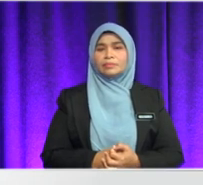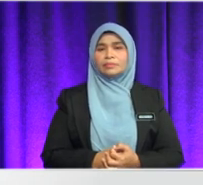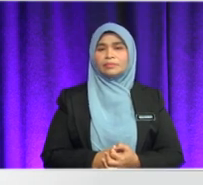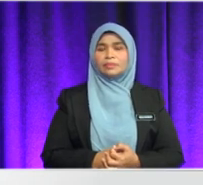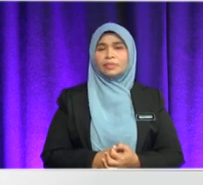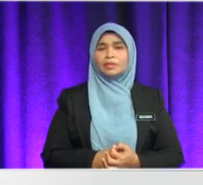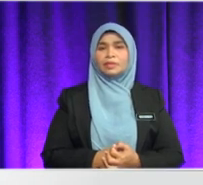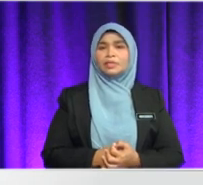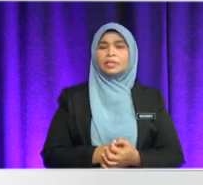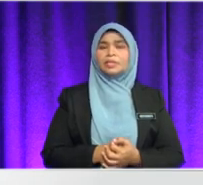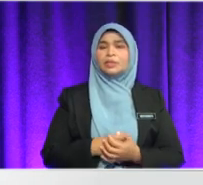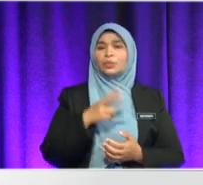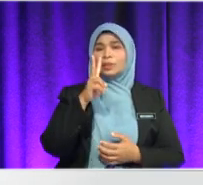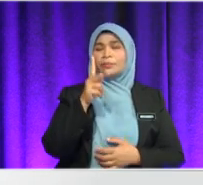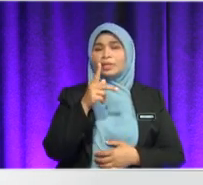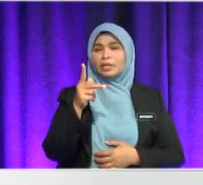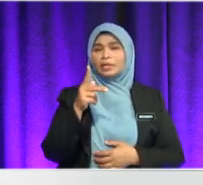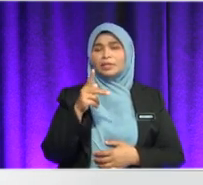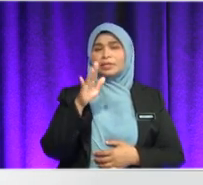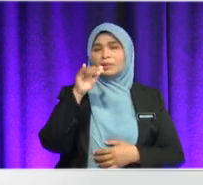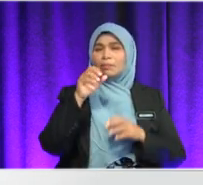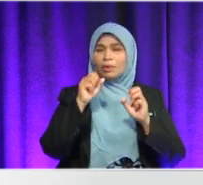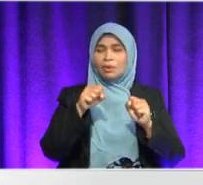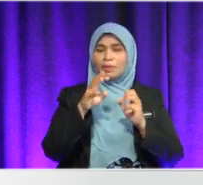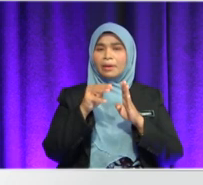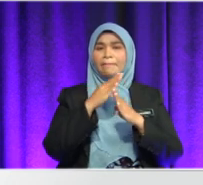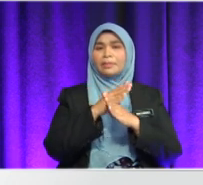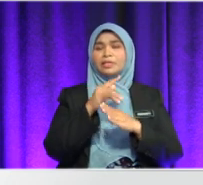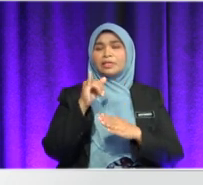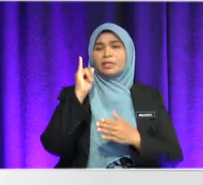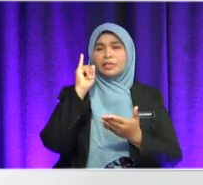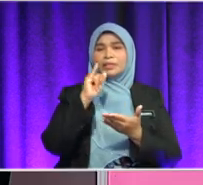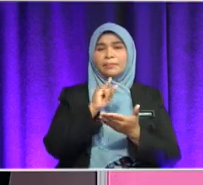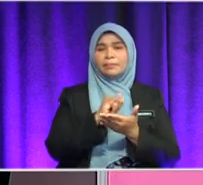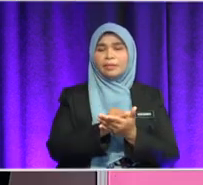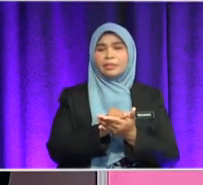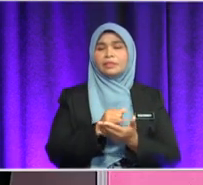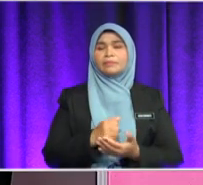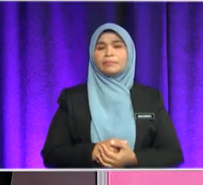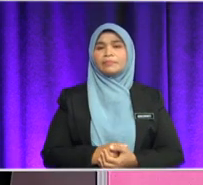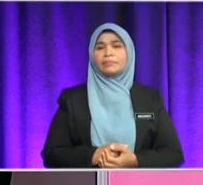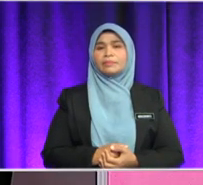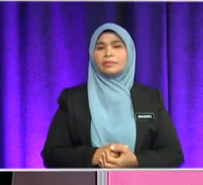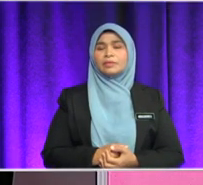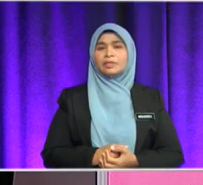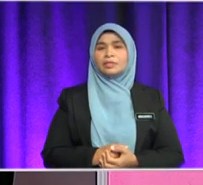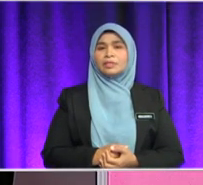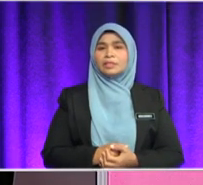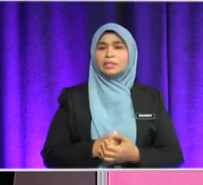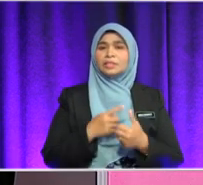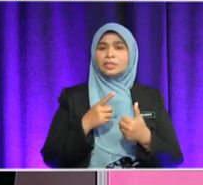antaranya nyatekan dua perkara yang memboleh membatalkan iman dua perkara yang boleh membatalkan iman